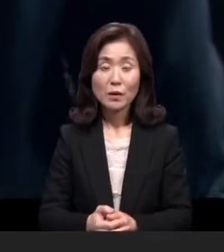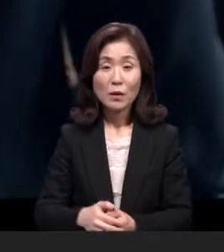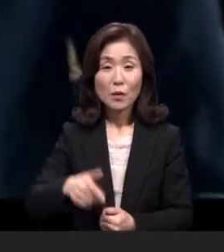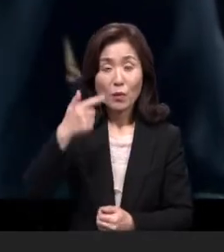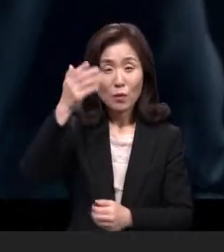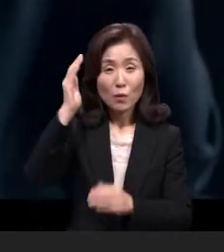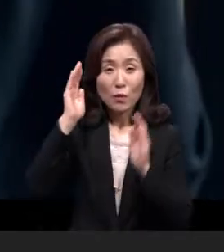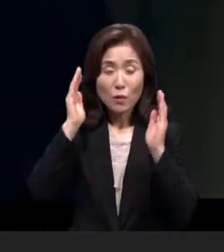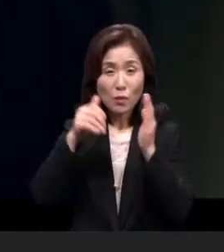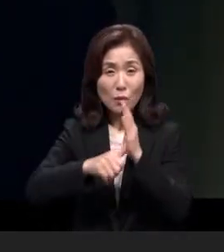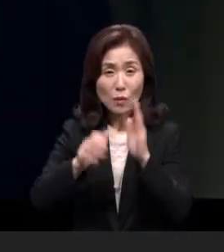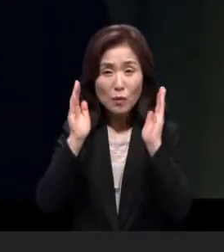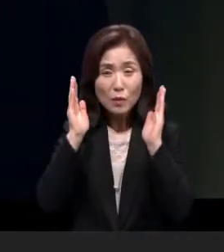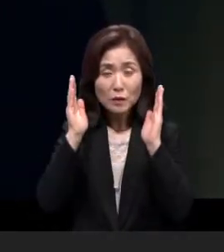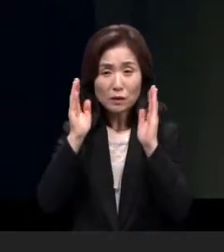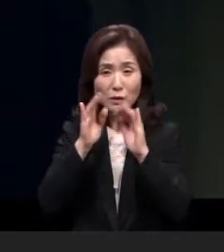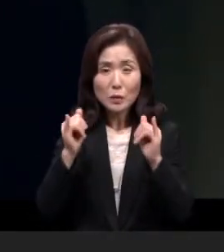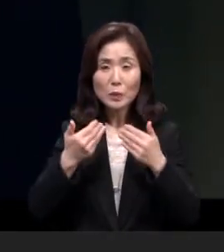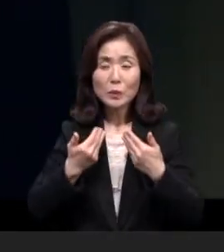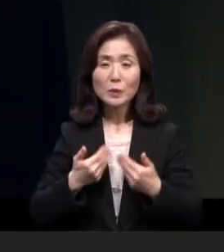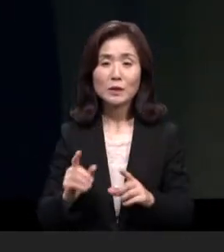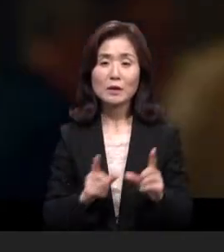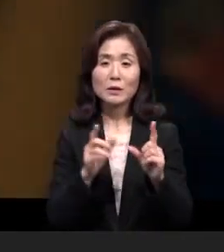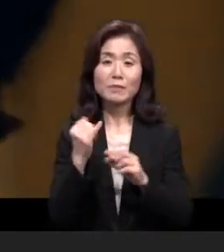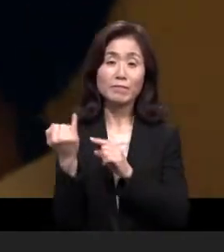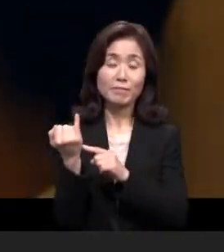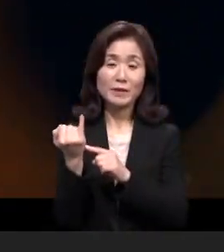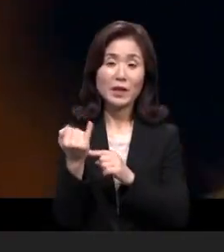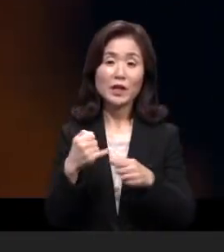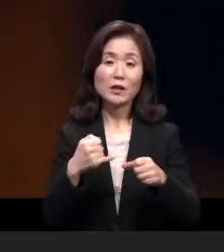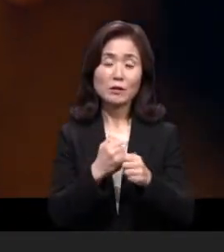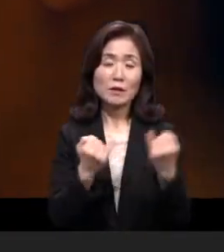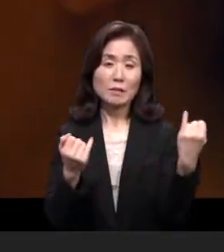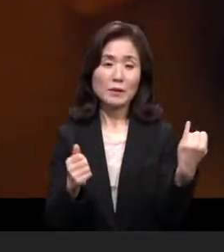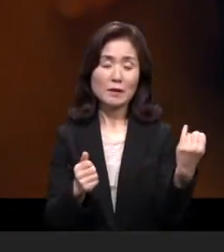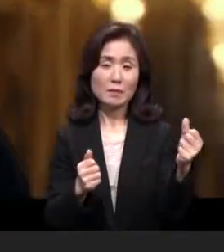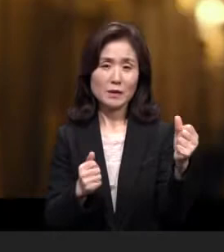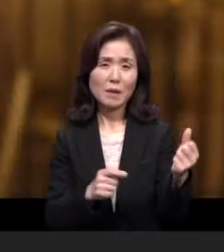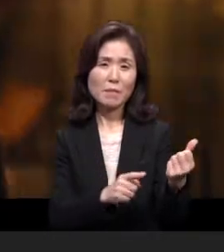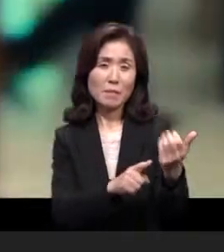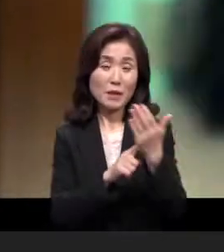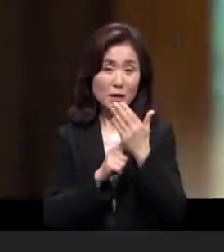고고학자로서 조용히 살아가고 있는 다이애나 앞에 연인 스티브가 나타나고